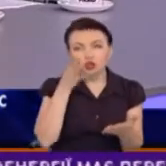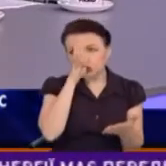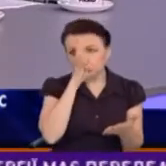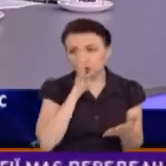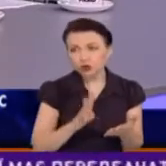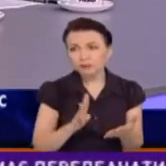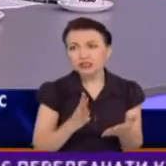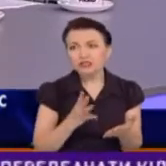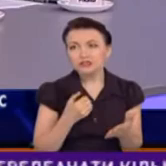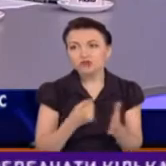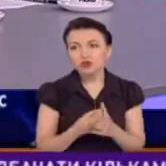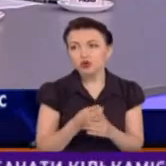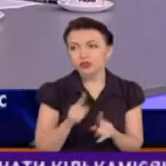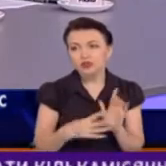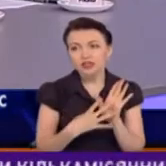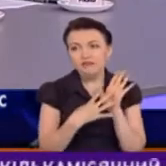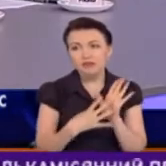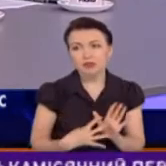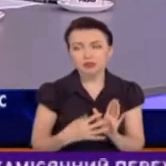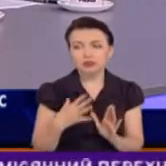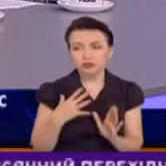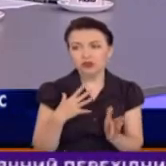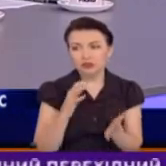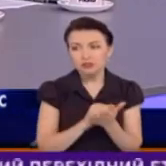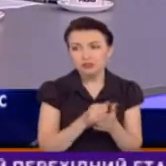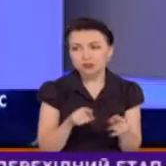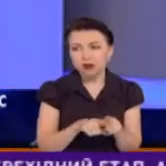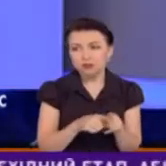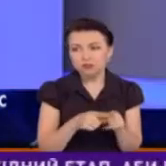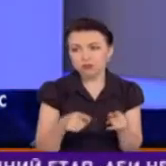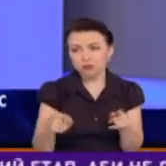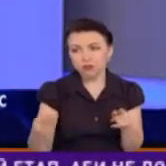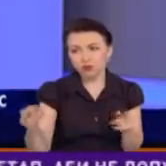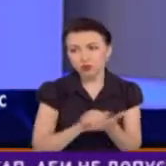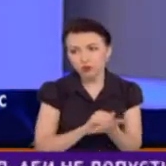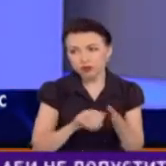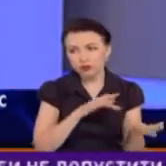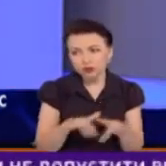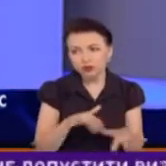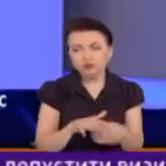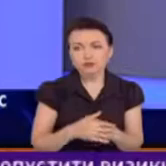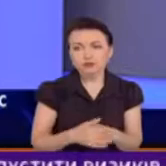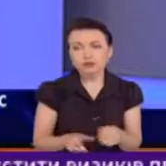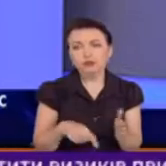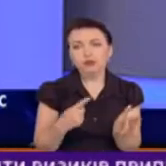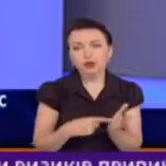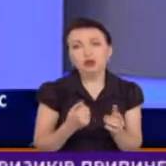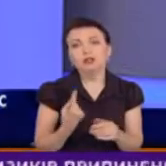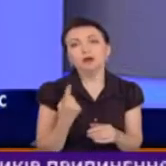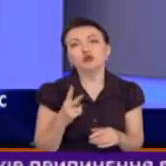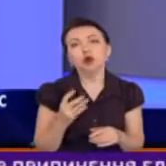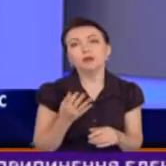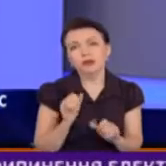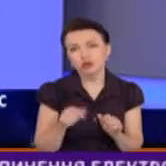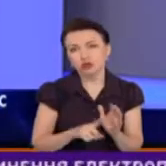4 до іноді 9 місяців вона займає процедура, то в мене питання, як можна запустити ринок з 1 липня, ну,